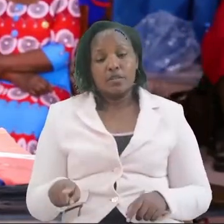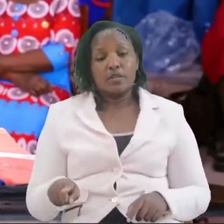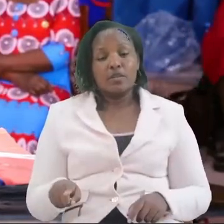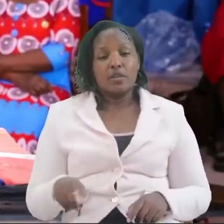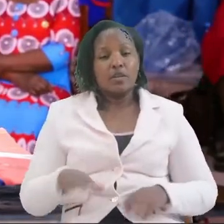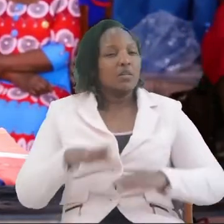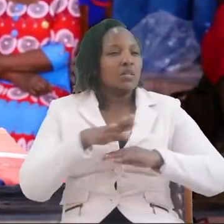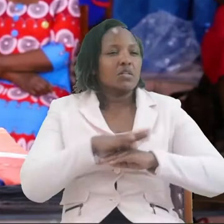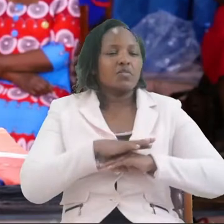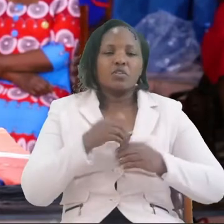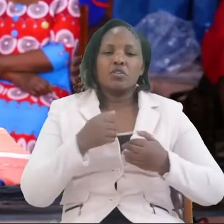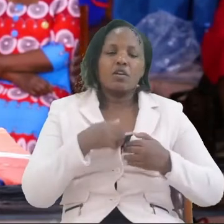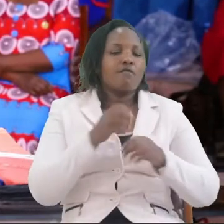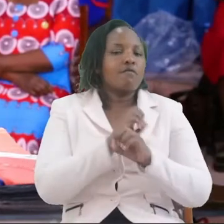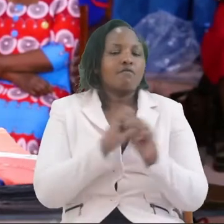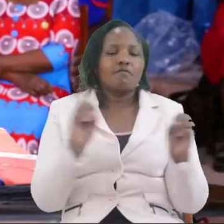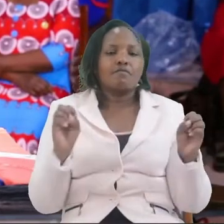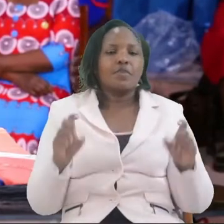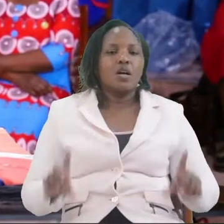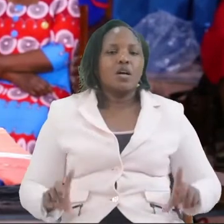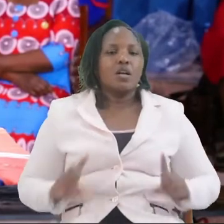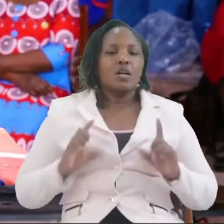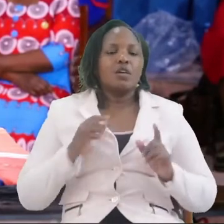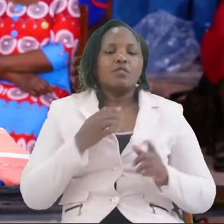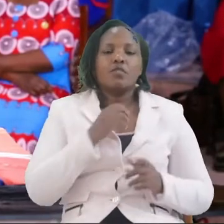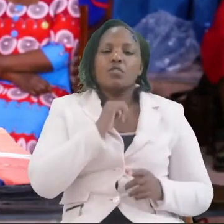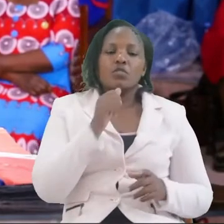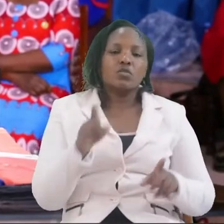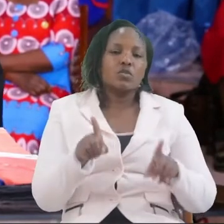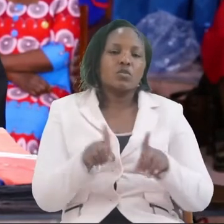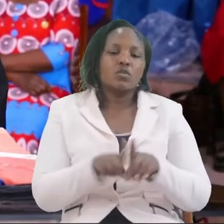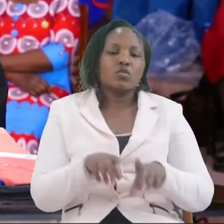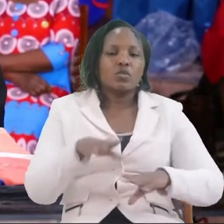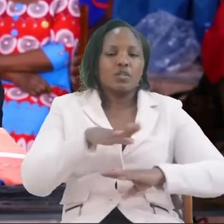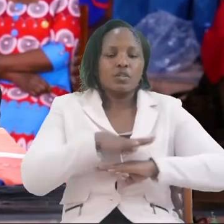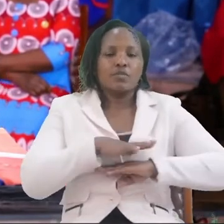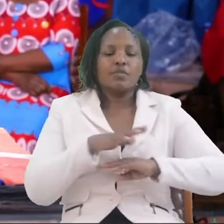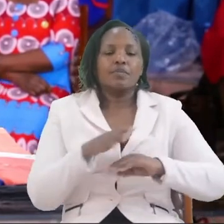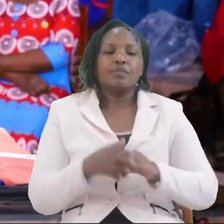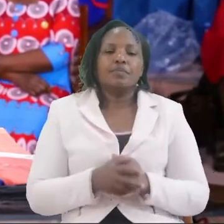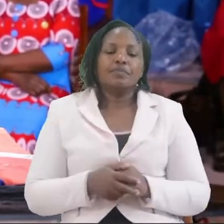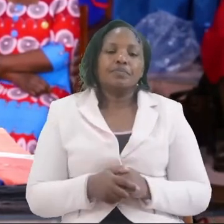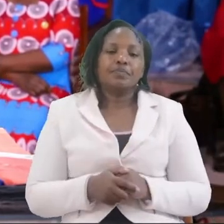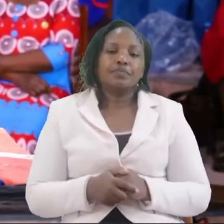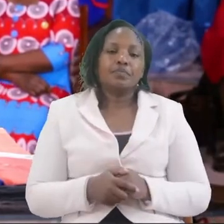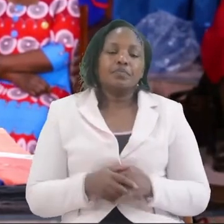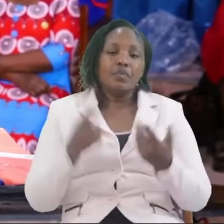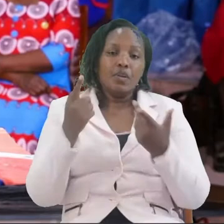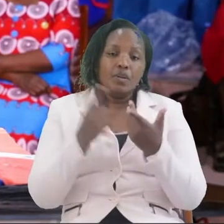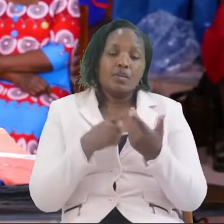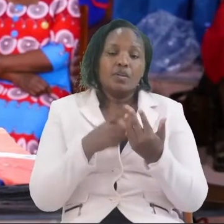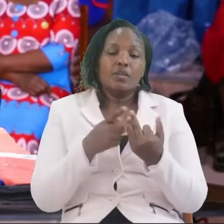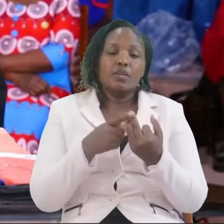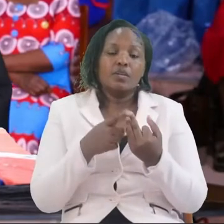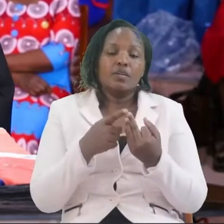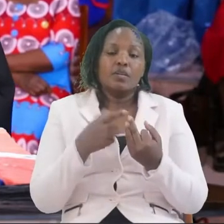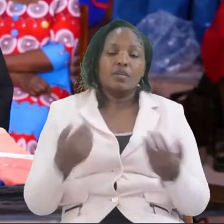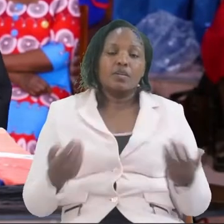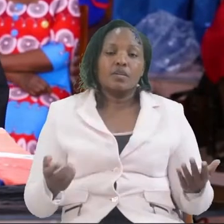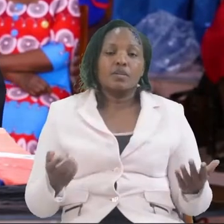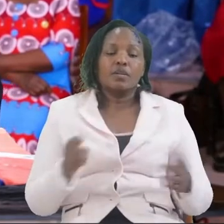kamwe, hautaka maisha ambaye unaweza sema umerithika. Jambo hilo lingine tunasema ni wakati